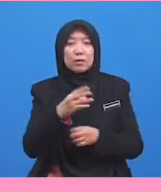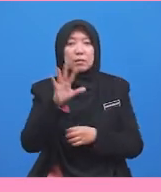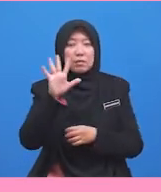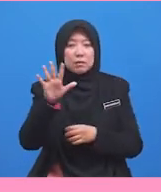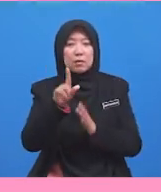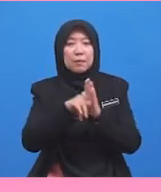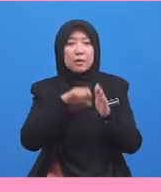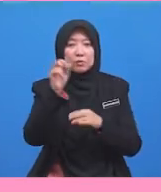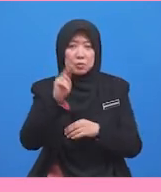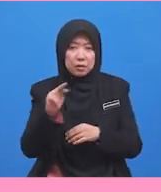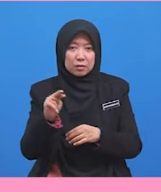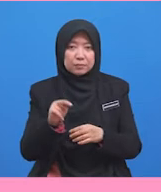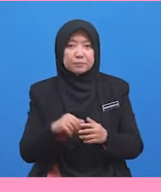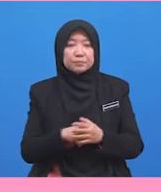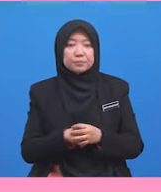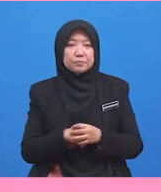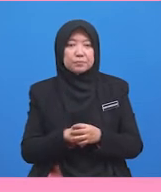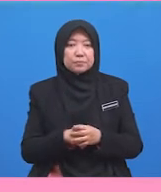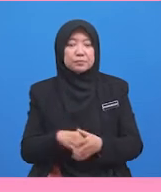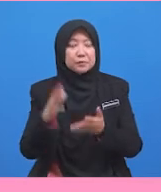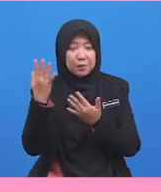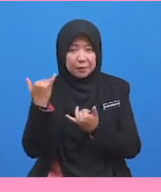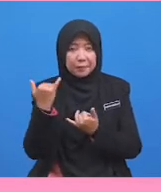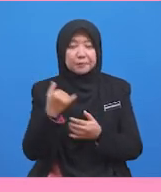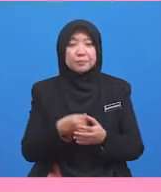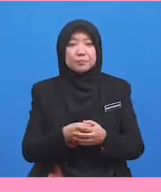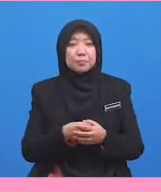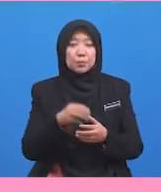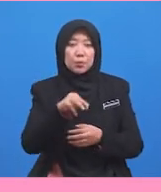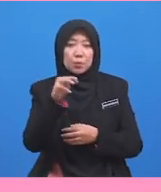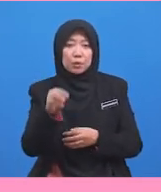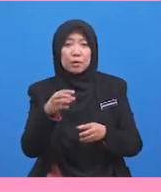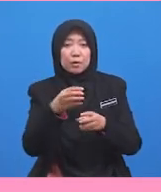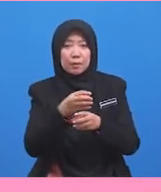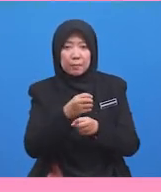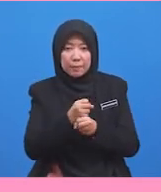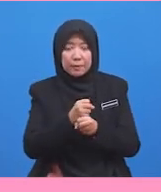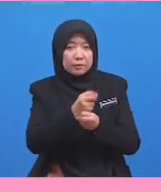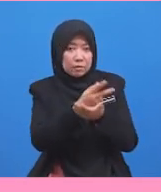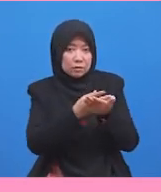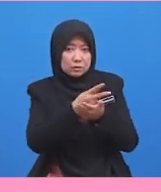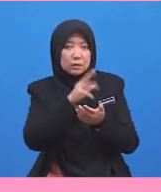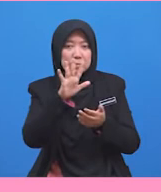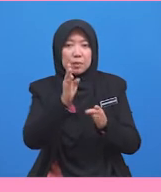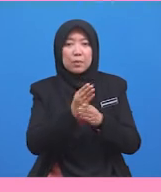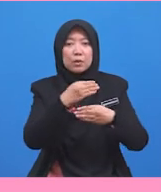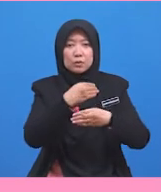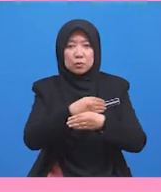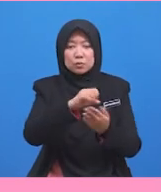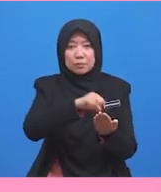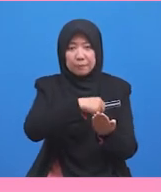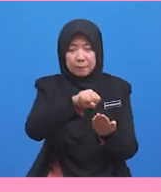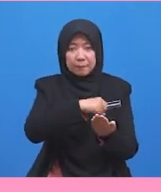ini selain itu Syekh kuharap murid-murid dapat mengkaji aspek Bentuk puisi ini dengan jelas